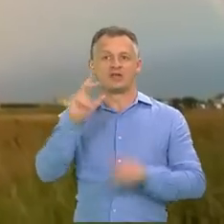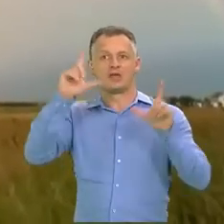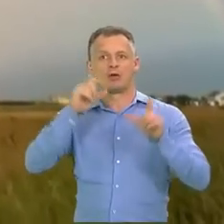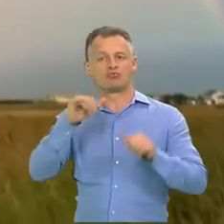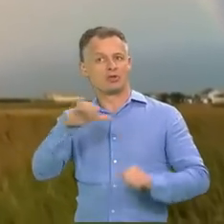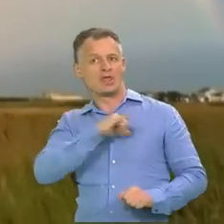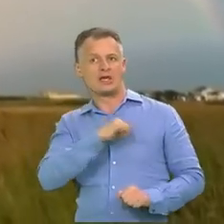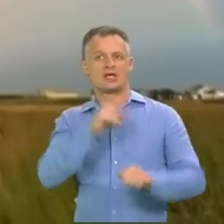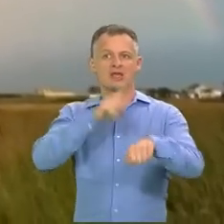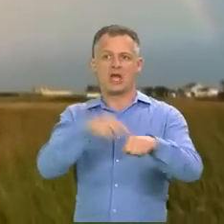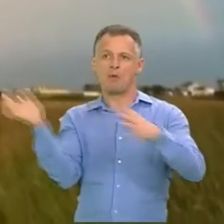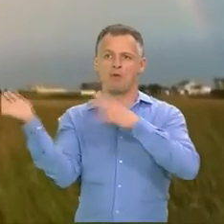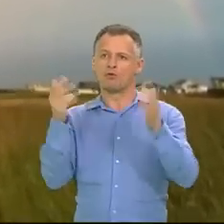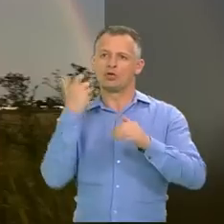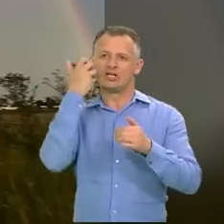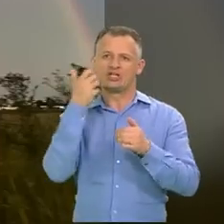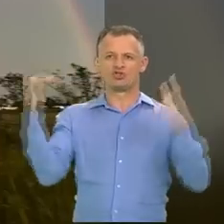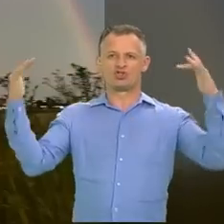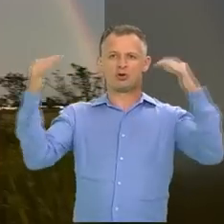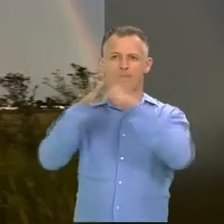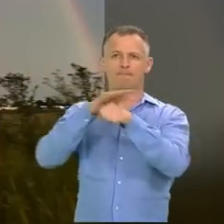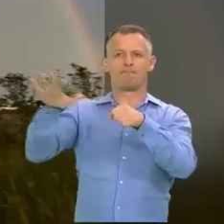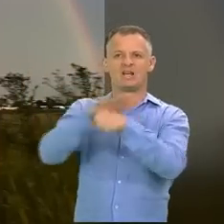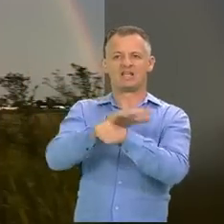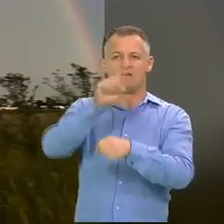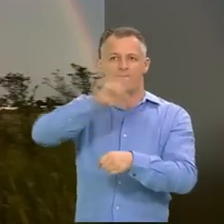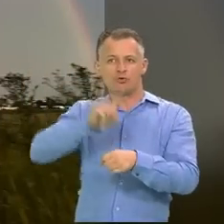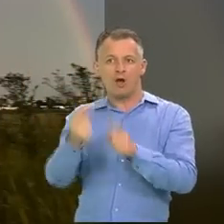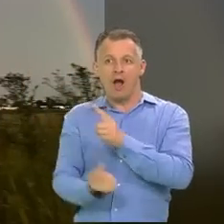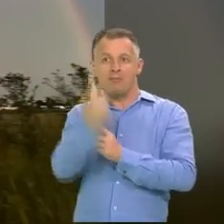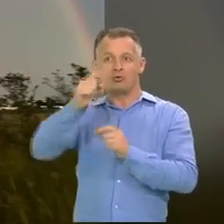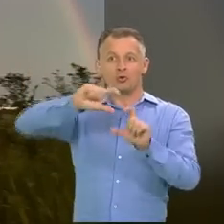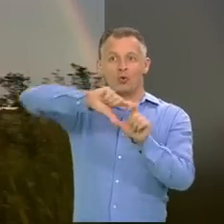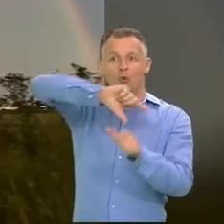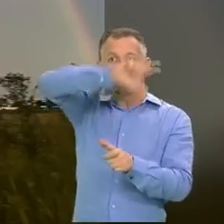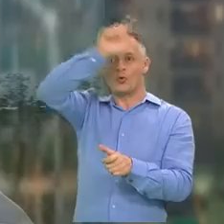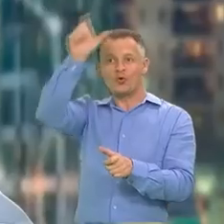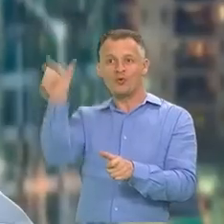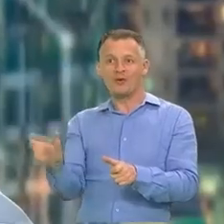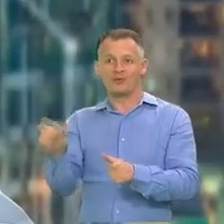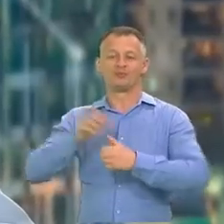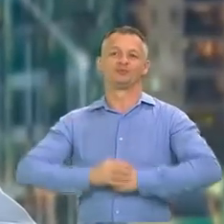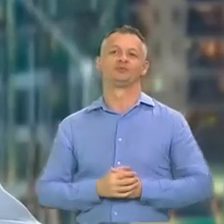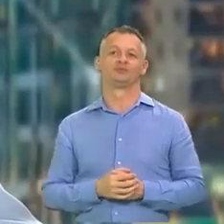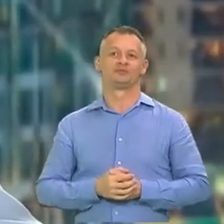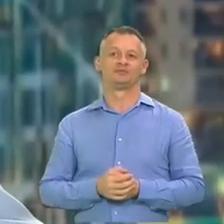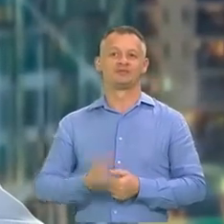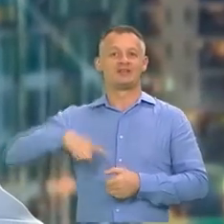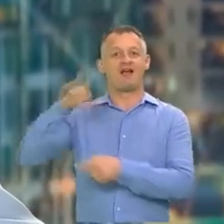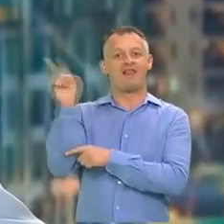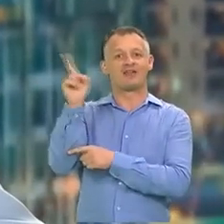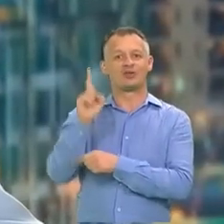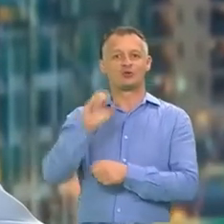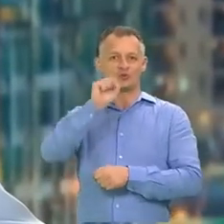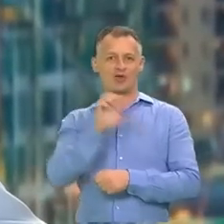spectaculoase. Chiar în timpul furtunii, când cerul era plin de fulgere, și-a făcut apariția un curcubeu. Este alertă în